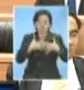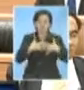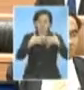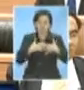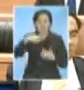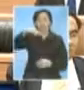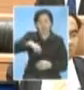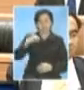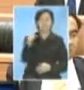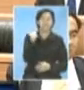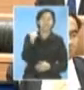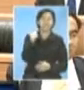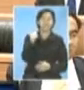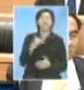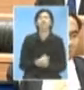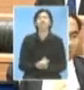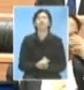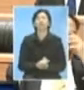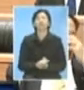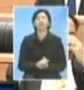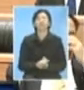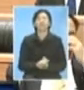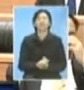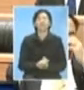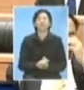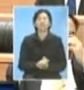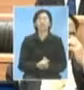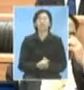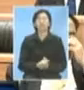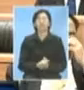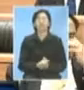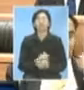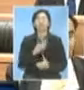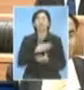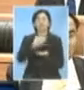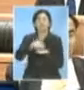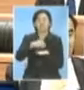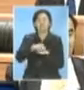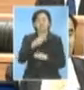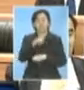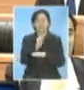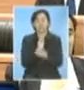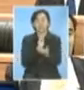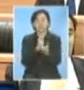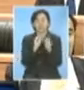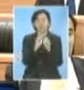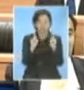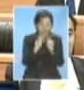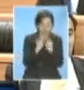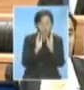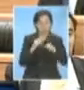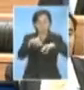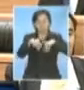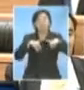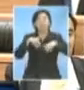อยู่ในทุกจังหวัดนั้นผมจำเป็นจริงๆที่จะต้องเรียนท่านประธานผ่านไปยังกรรมาธิการรวมถึงพี่น้องประชาชนที่อยู่